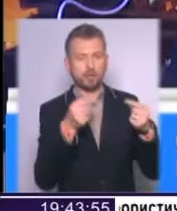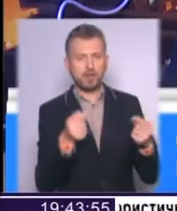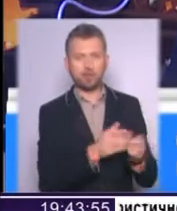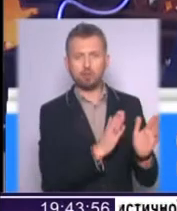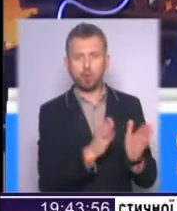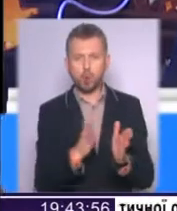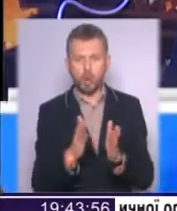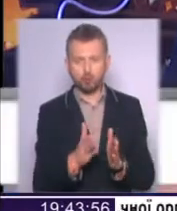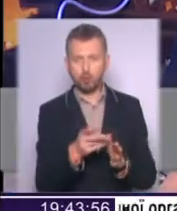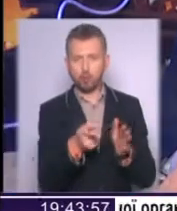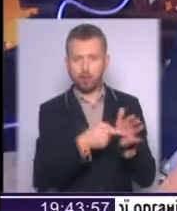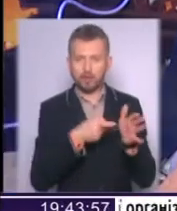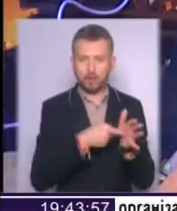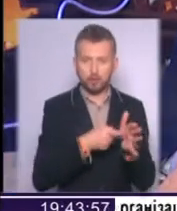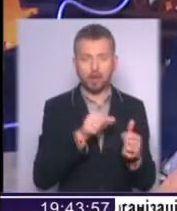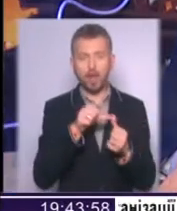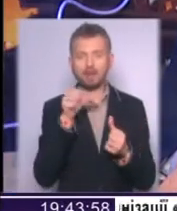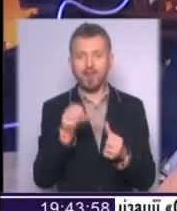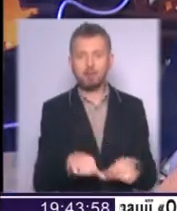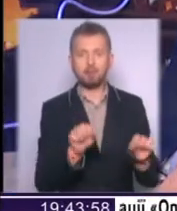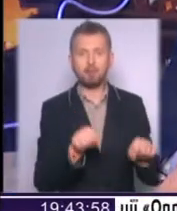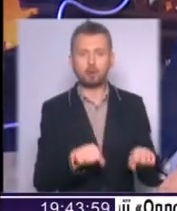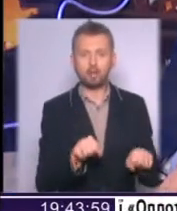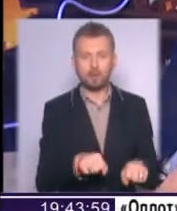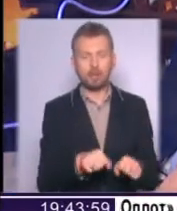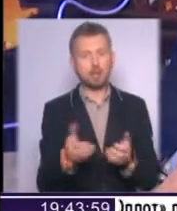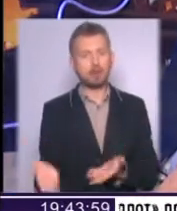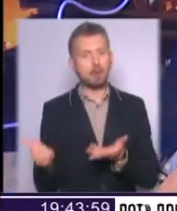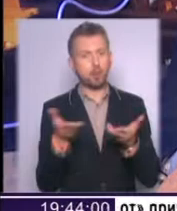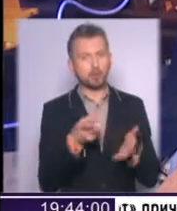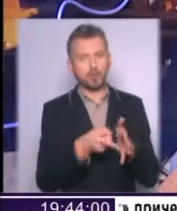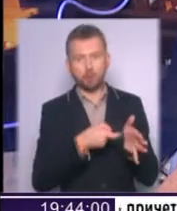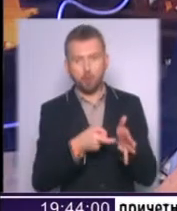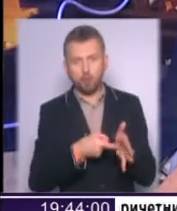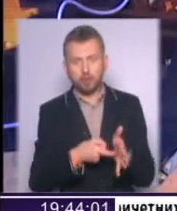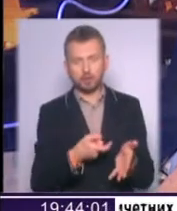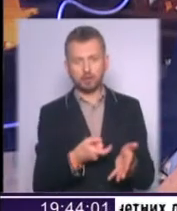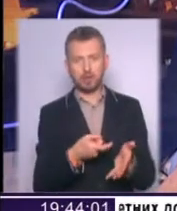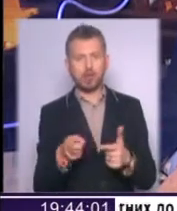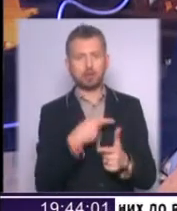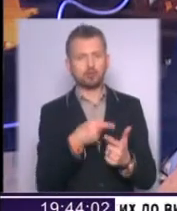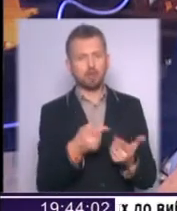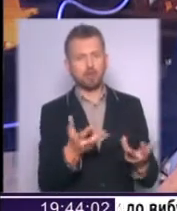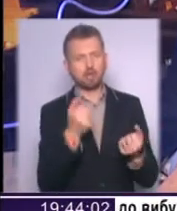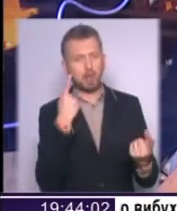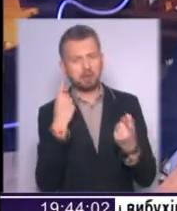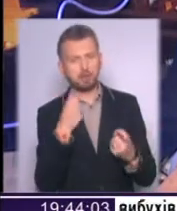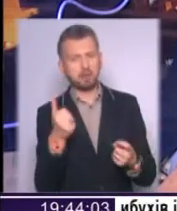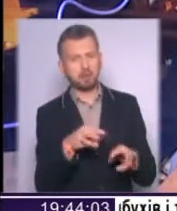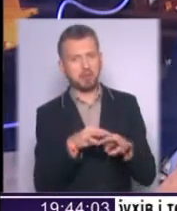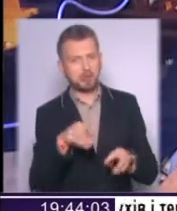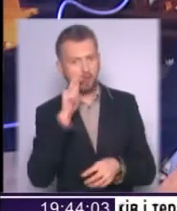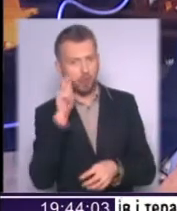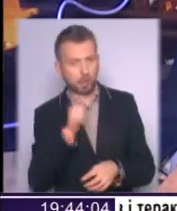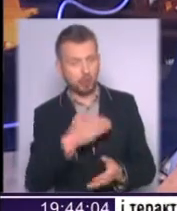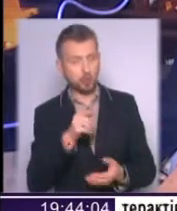порядок розслідування, а саме можливість запросити на допит, знову ж таки, чи отримання інформації прем'єр-міністра України, якщо